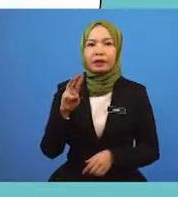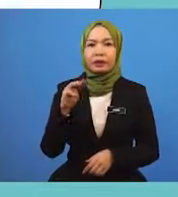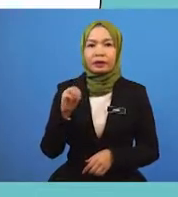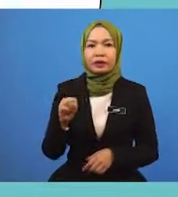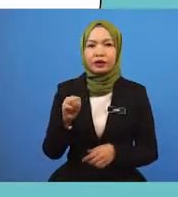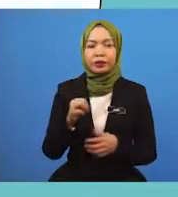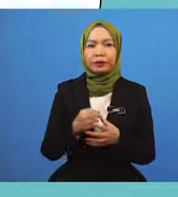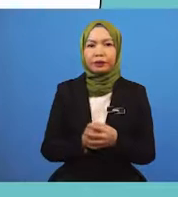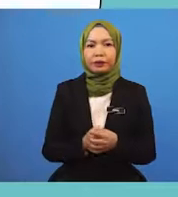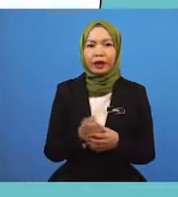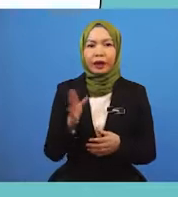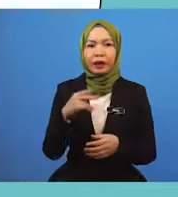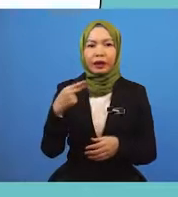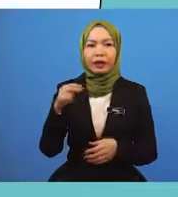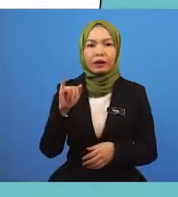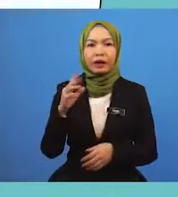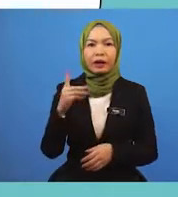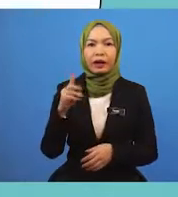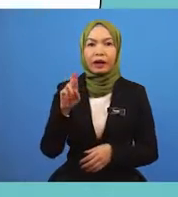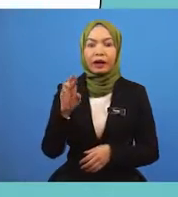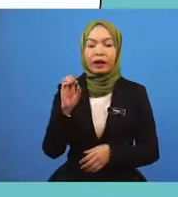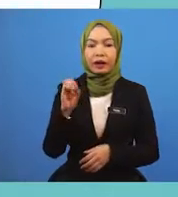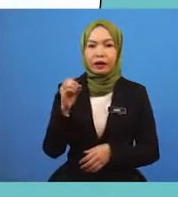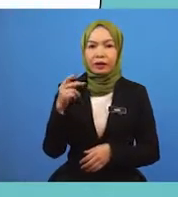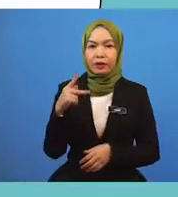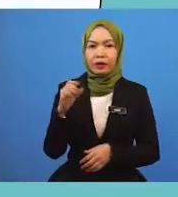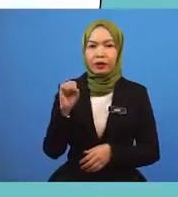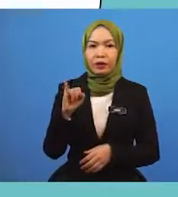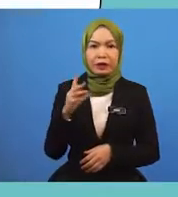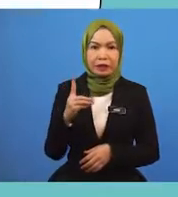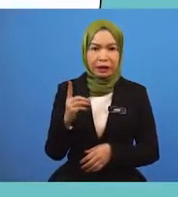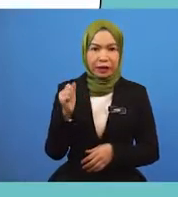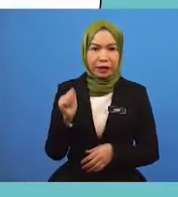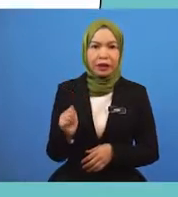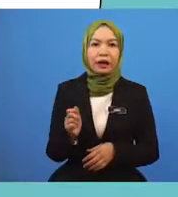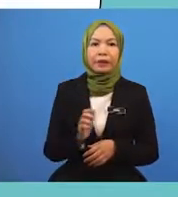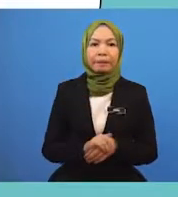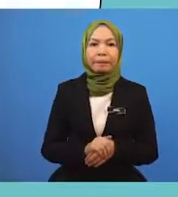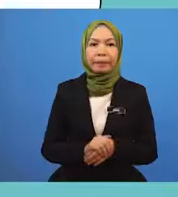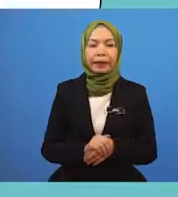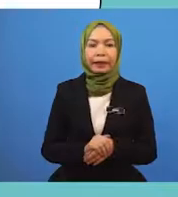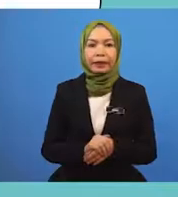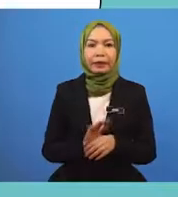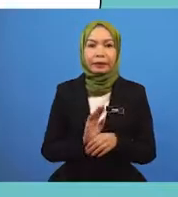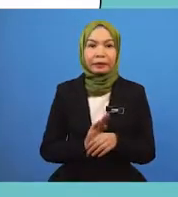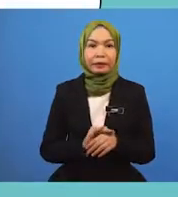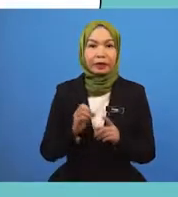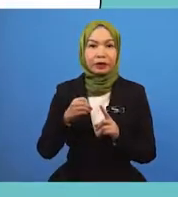2.0 mol per dm padu pada suhu 28 darjah